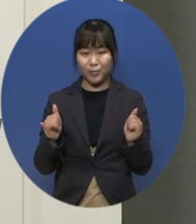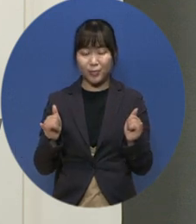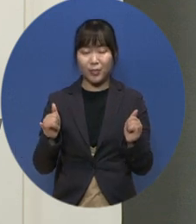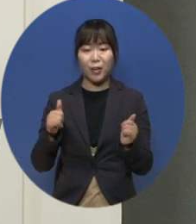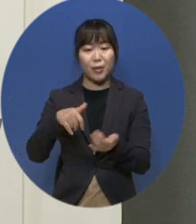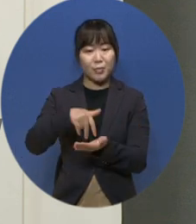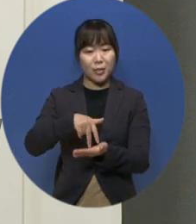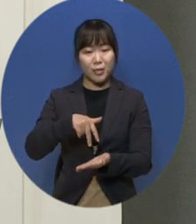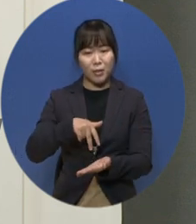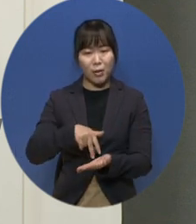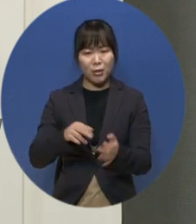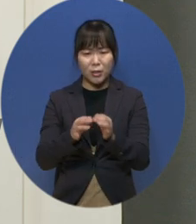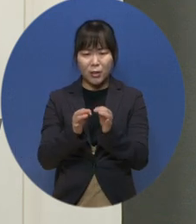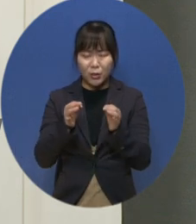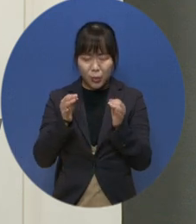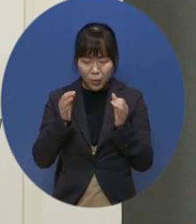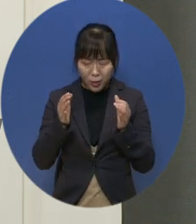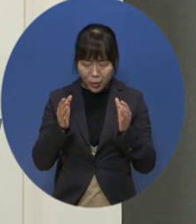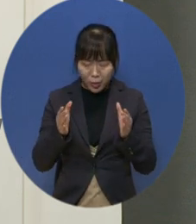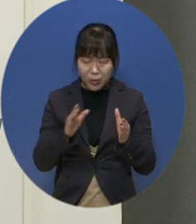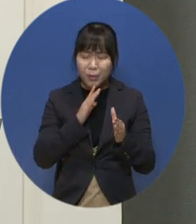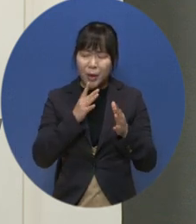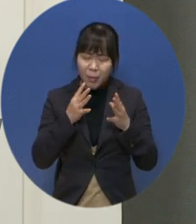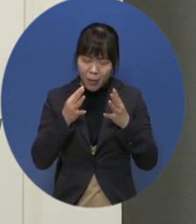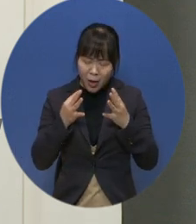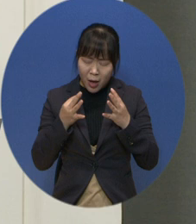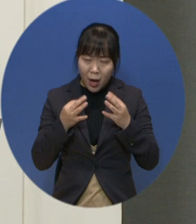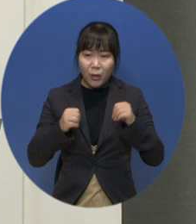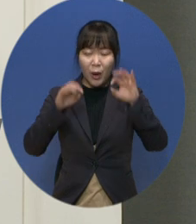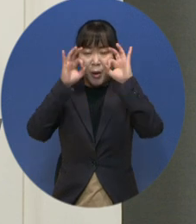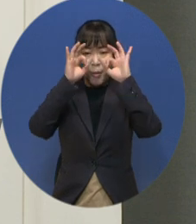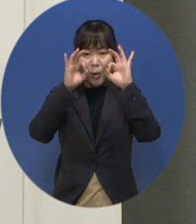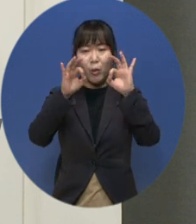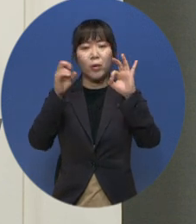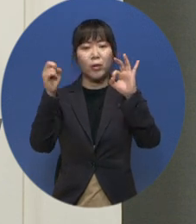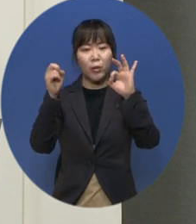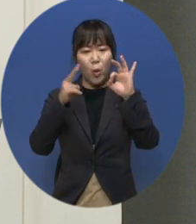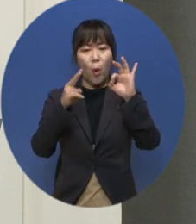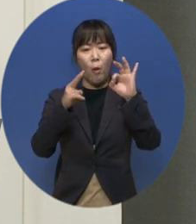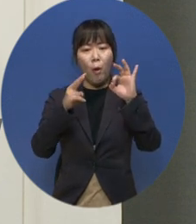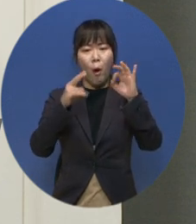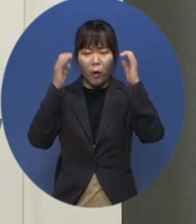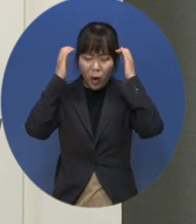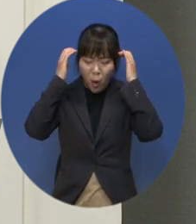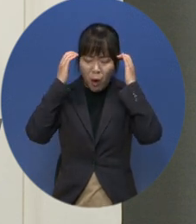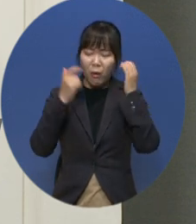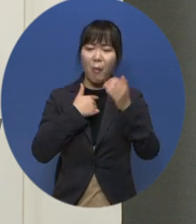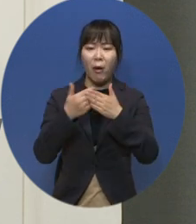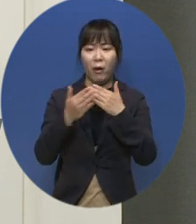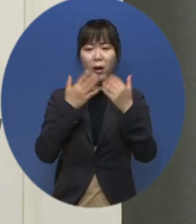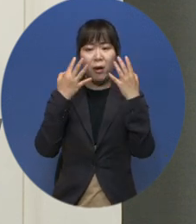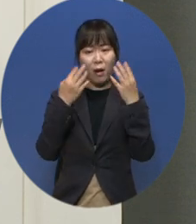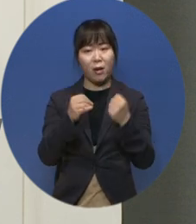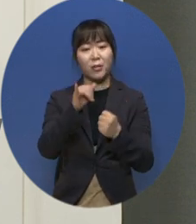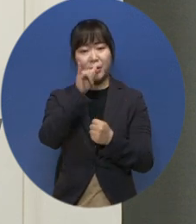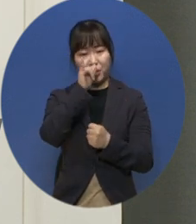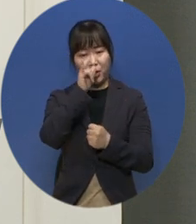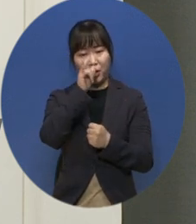연기인으로서 그동안에 많은 걸 지켜봤고 또 고충도 많이 겪었다 이런